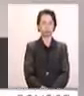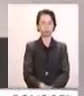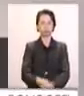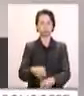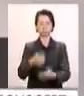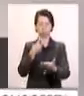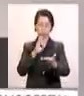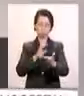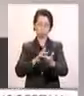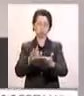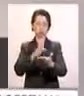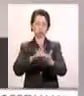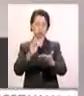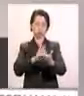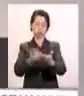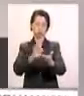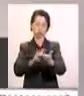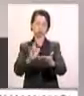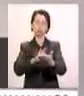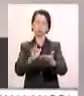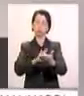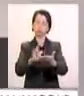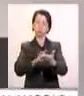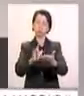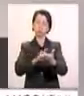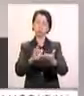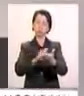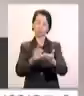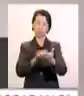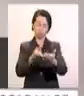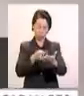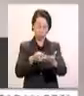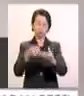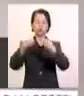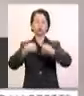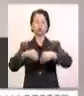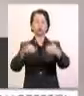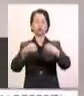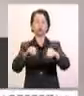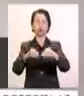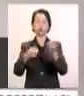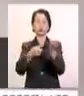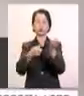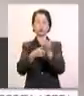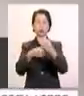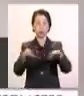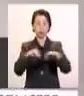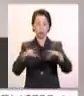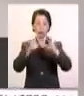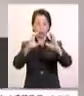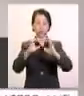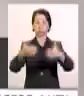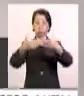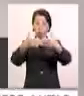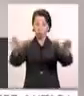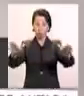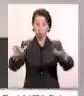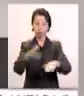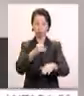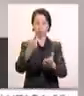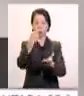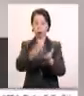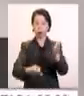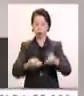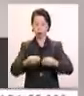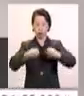Tinjauan di beberapa platform laman sosial dan laman sesawang mendapati penjualan ulat tiket ini dilakukan secara terbuka. Malahan harga